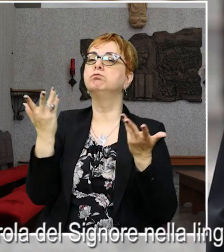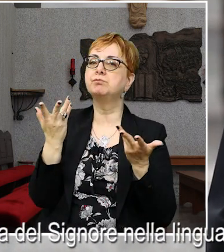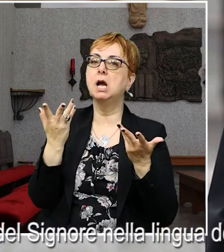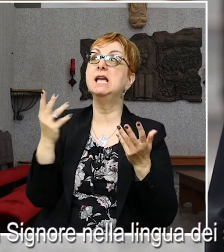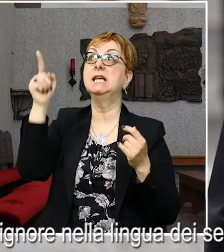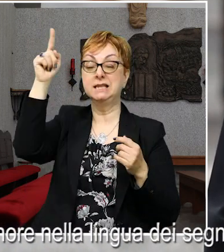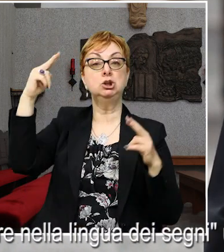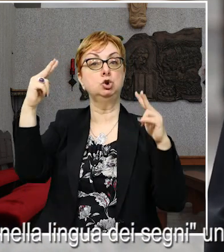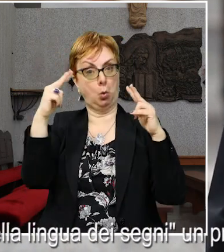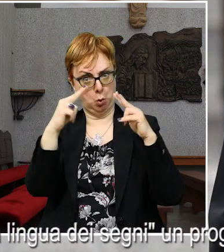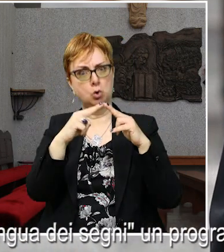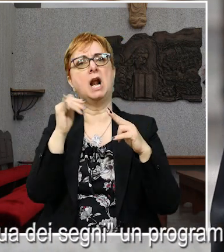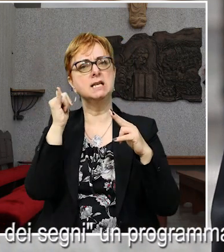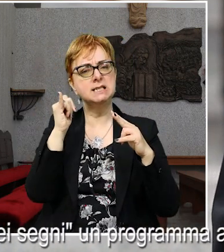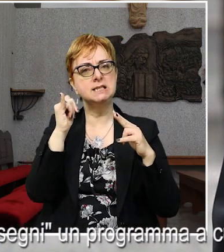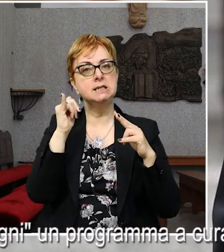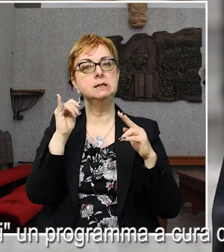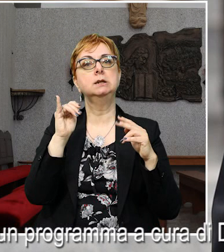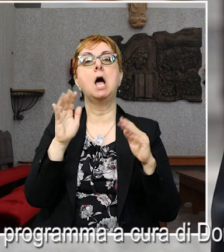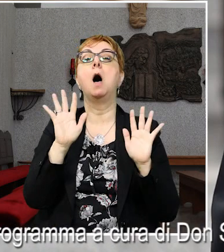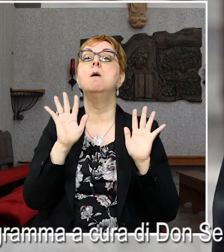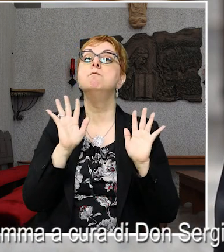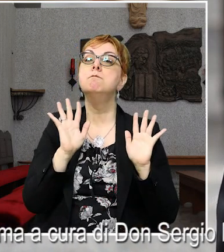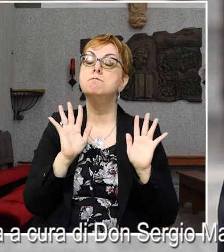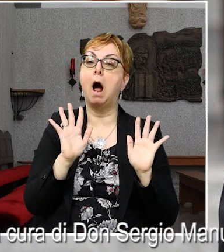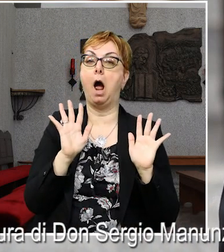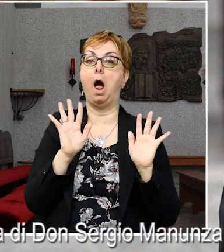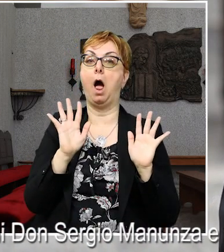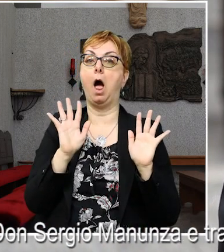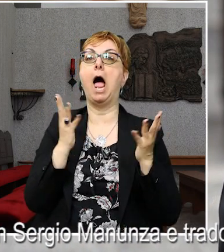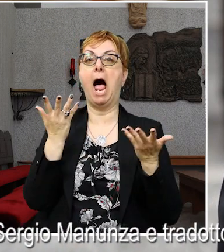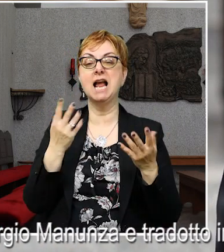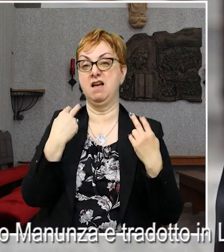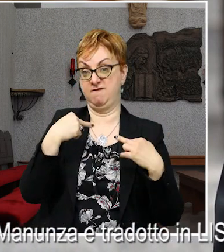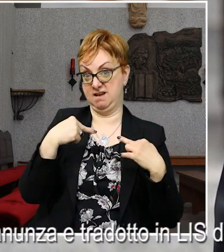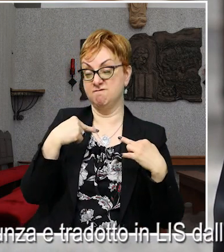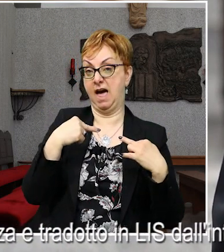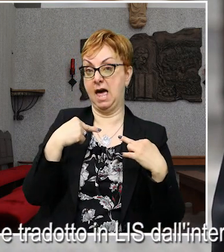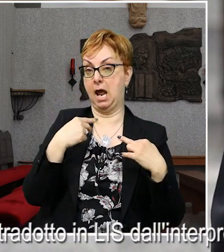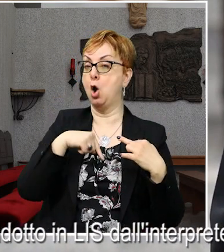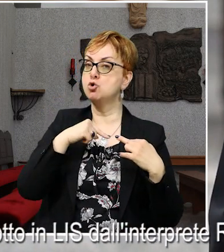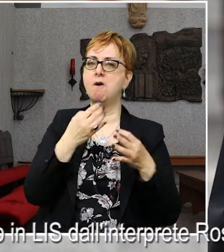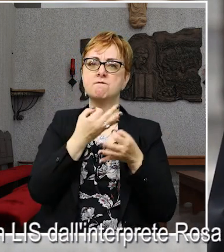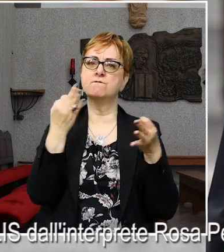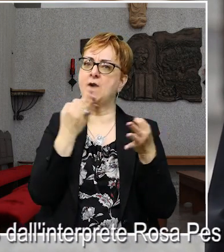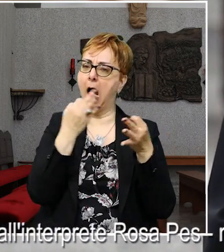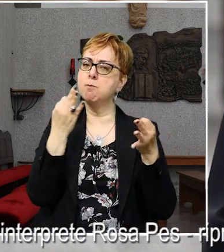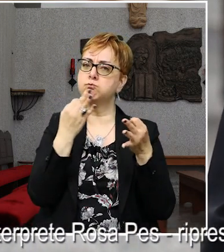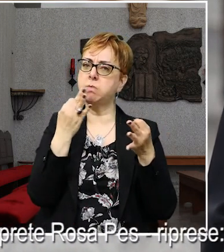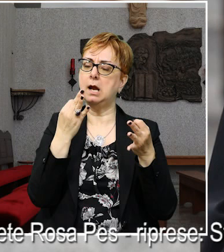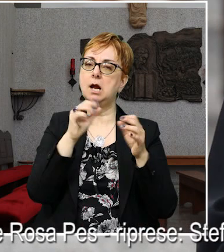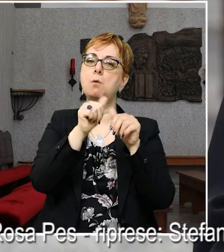incontrare Dio, non solo a vivere secondo ciò che ci fa